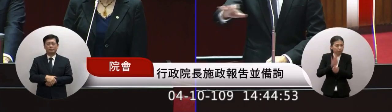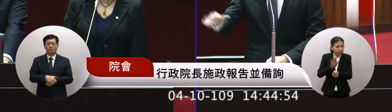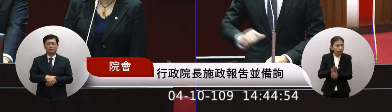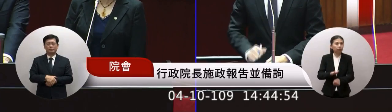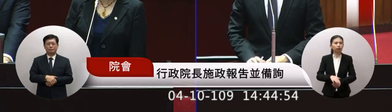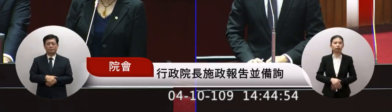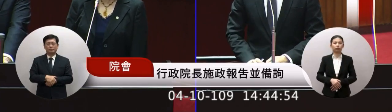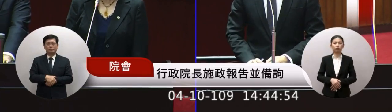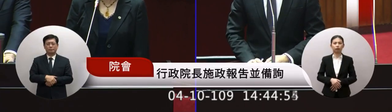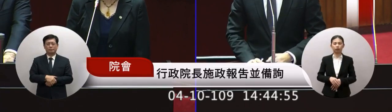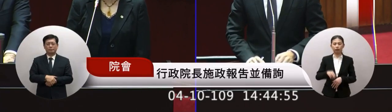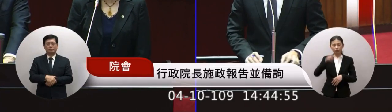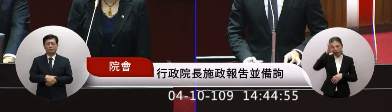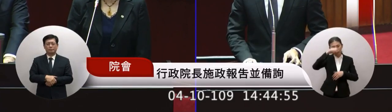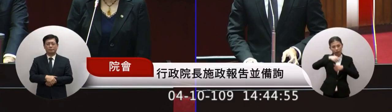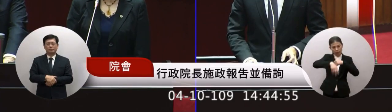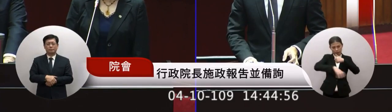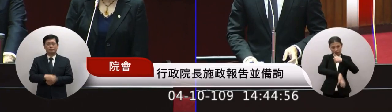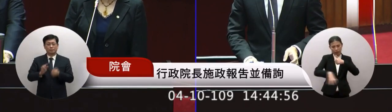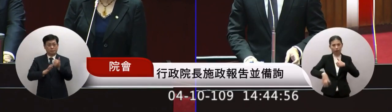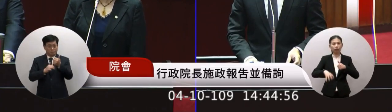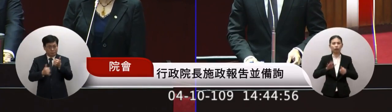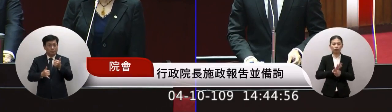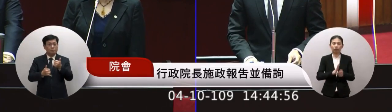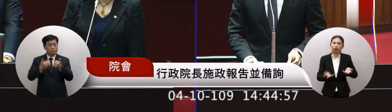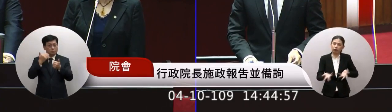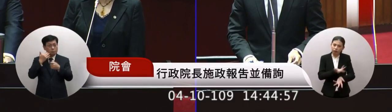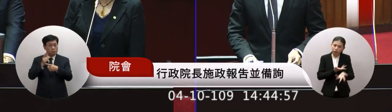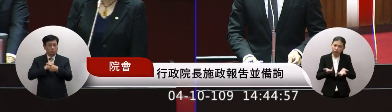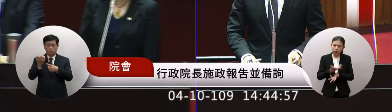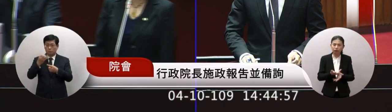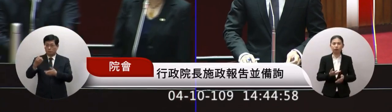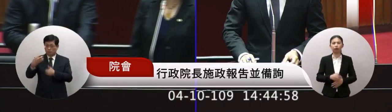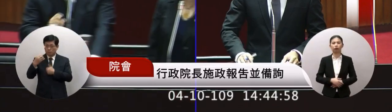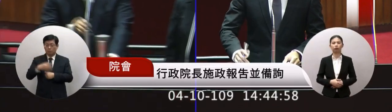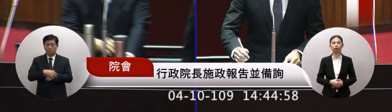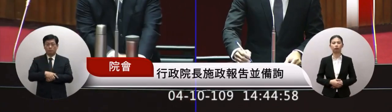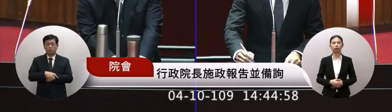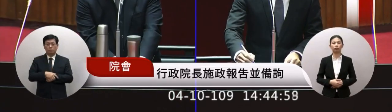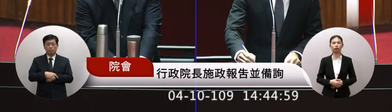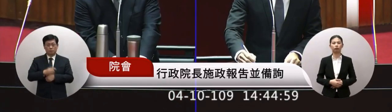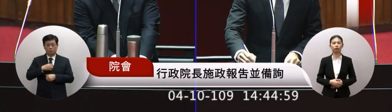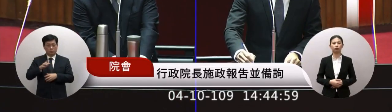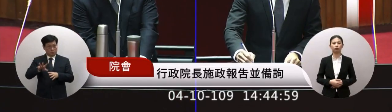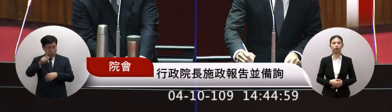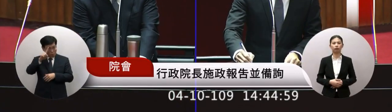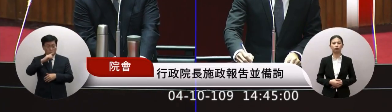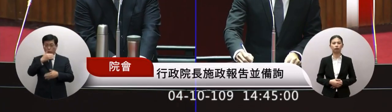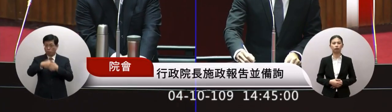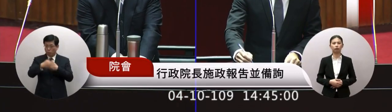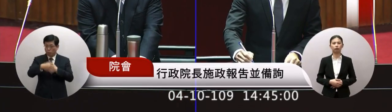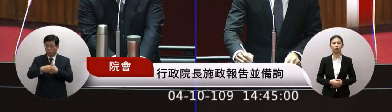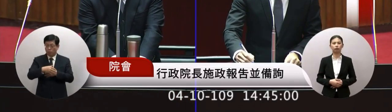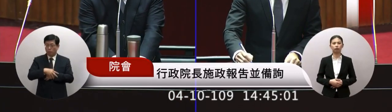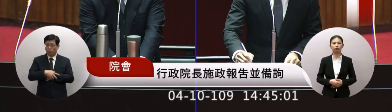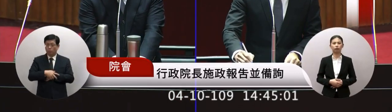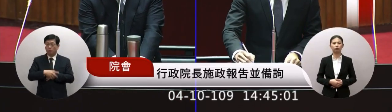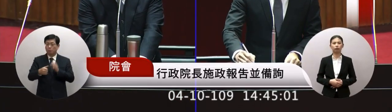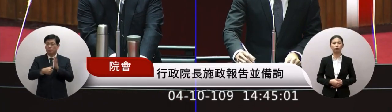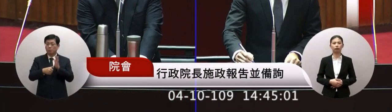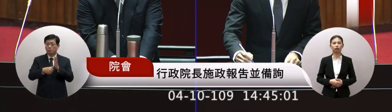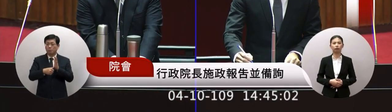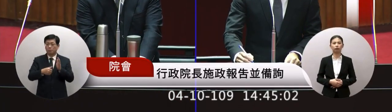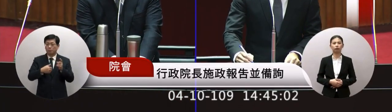当来跨部门来协调。 委员，你啦，头拄安尼讲，你啦有看一支影集哈，影集